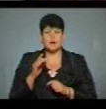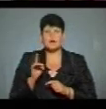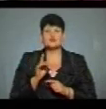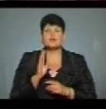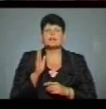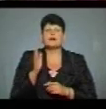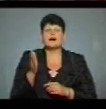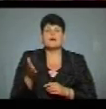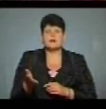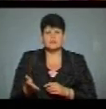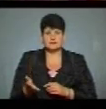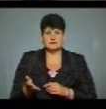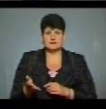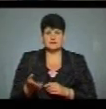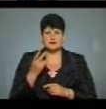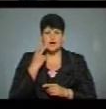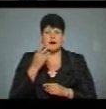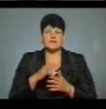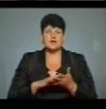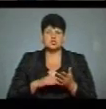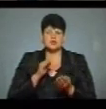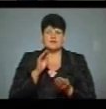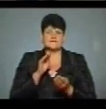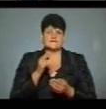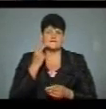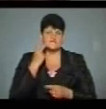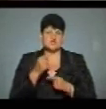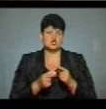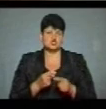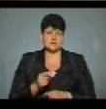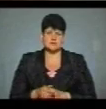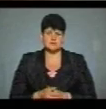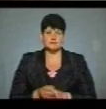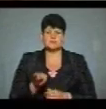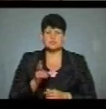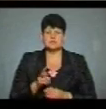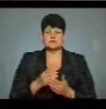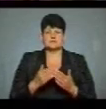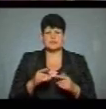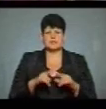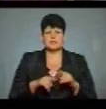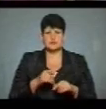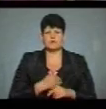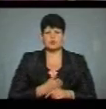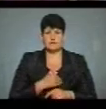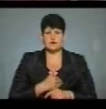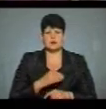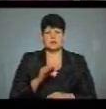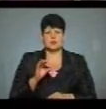далі, якщо вічність? На відкриття виставки прийшли рідні Віктора Макарова, зокрема його вдова і